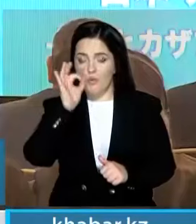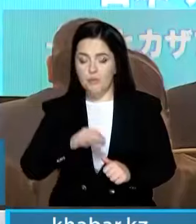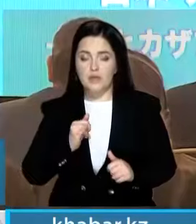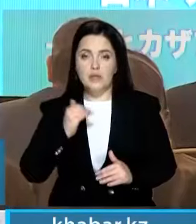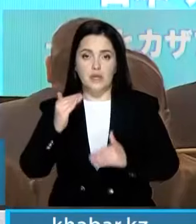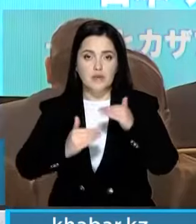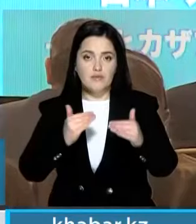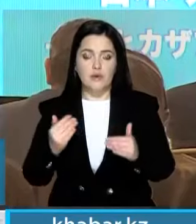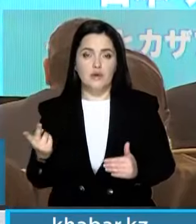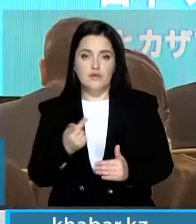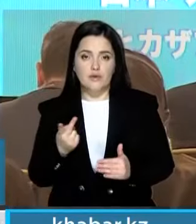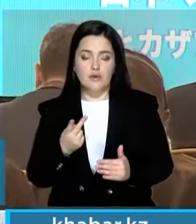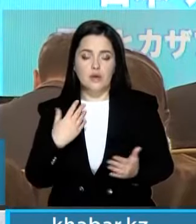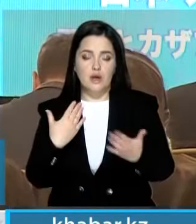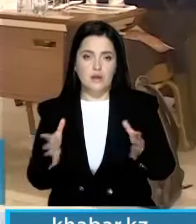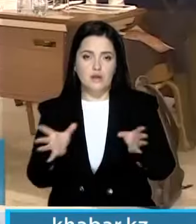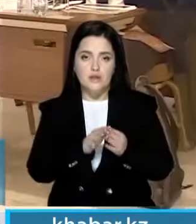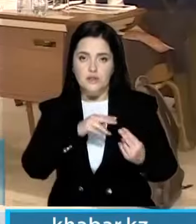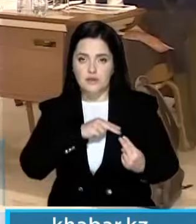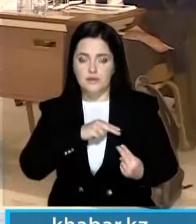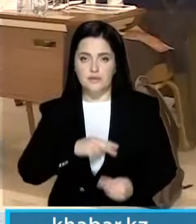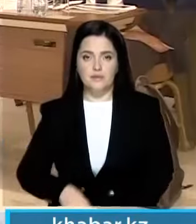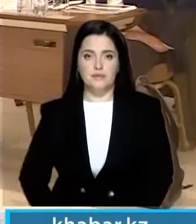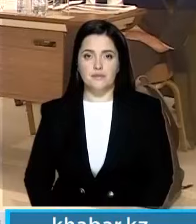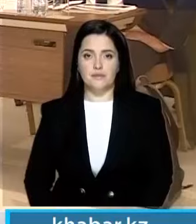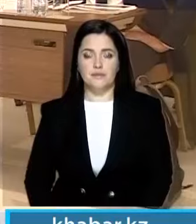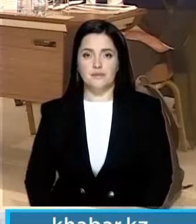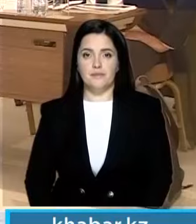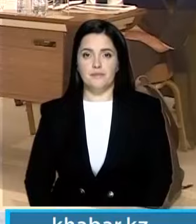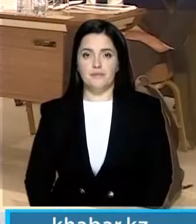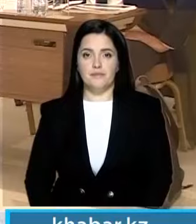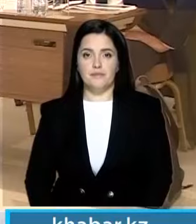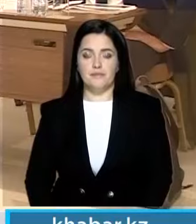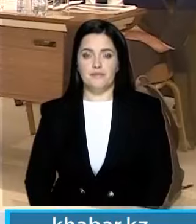развития двусторонних отношений. Рауан Колыбаев, Аманжол Байгазин, телеканал Хабар.